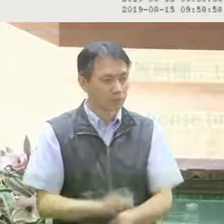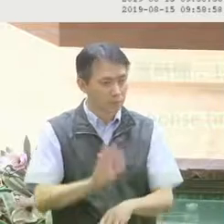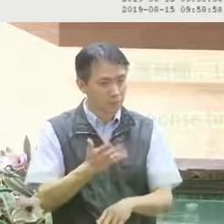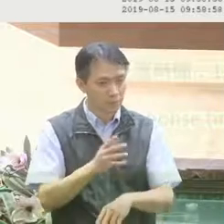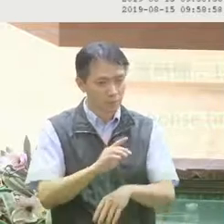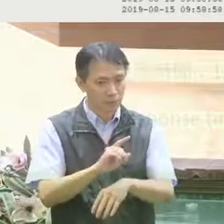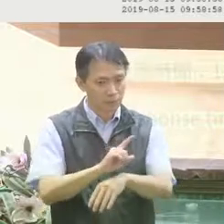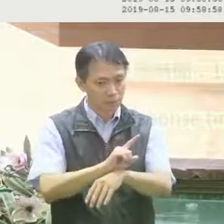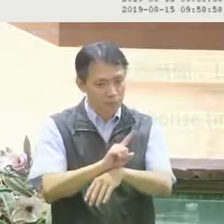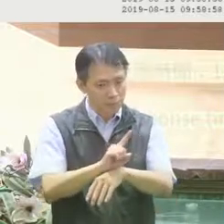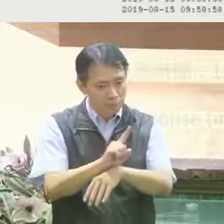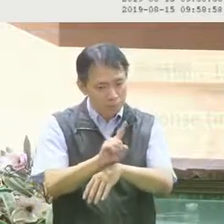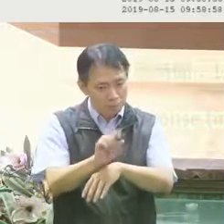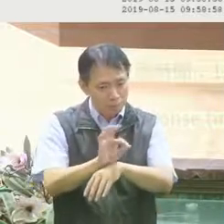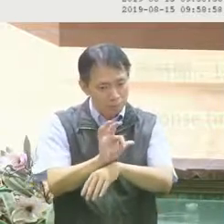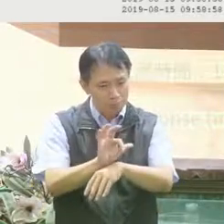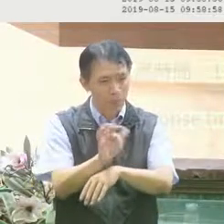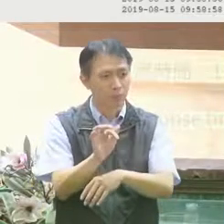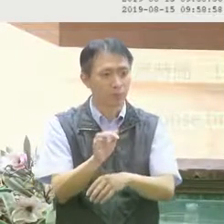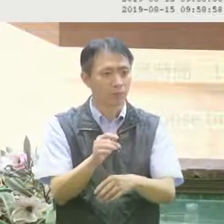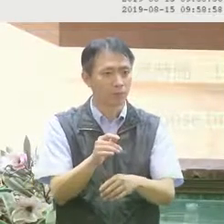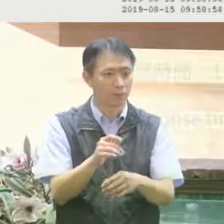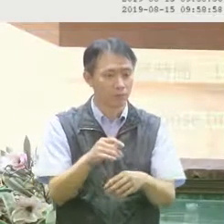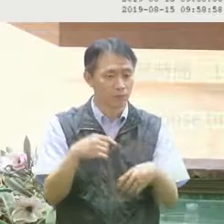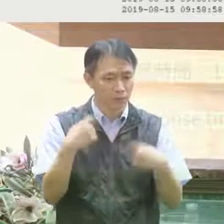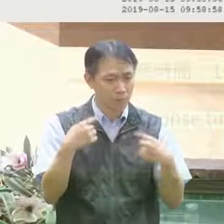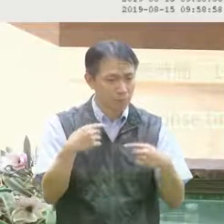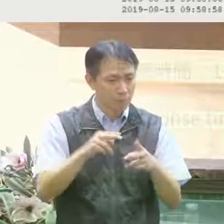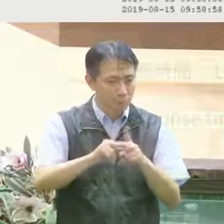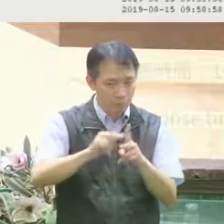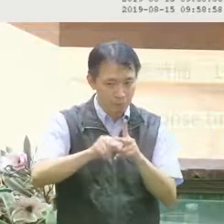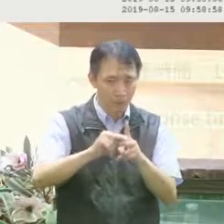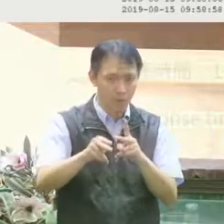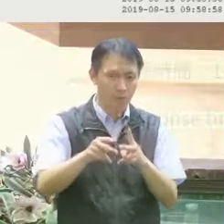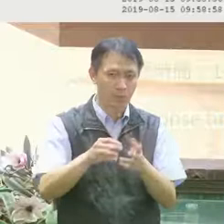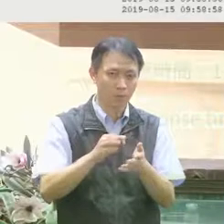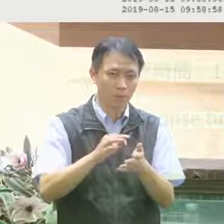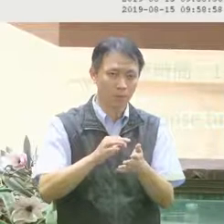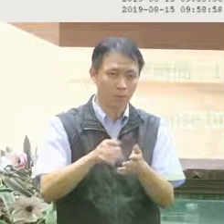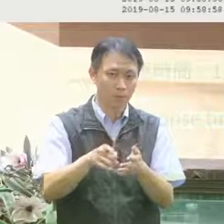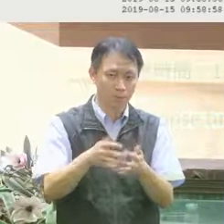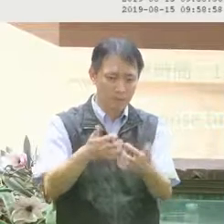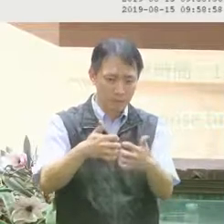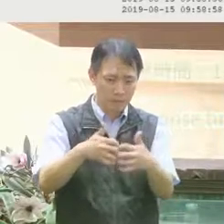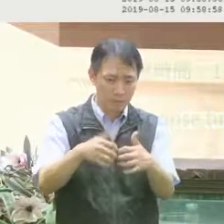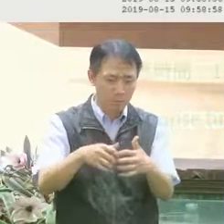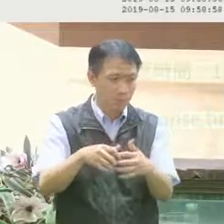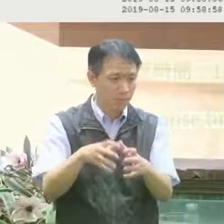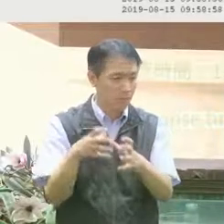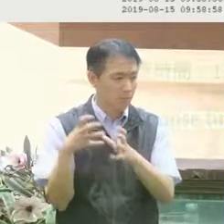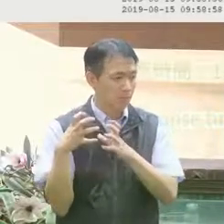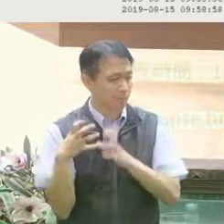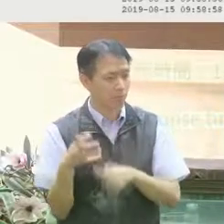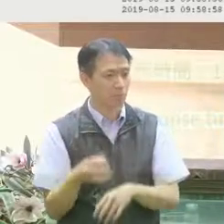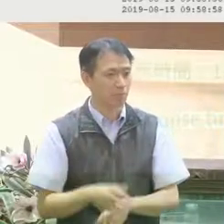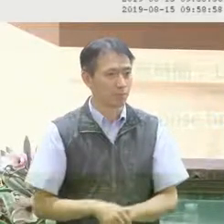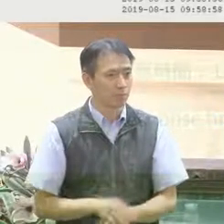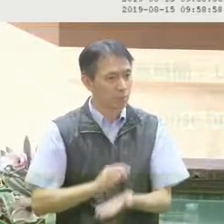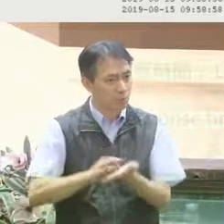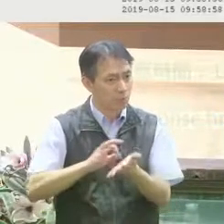个1.5 小时之内，导致短信发出的资金被额外消耗多大概台